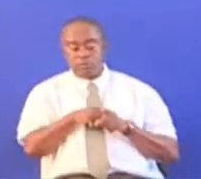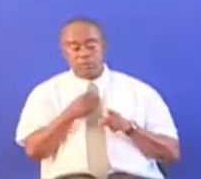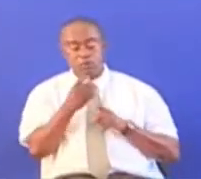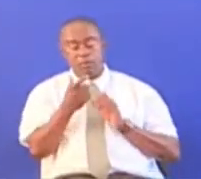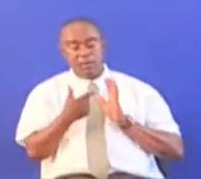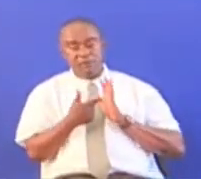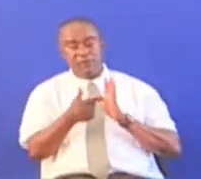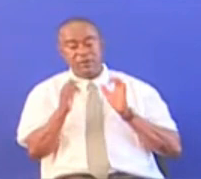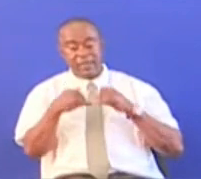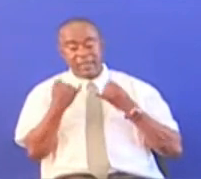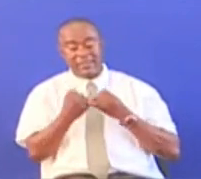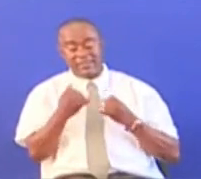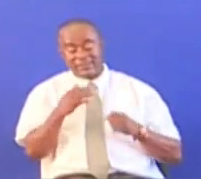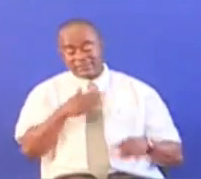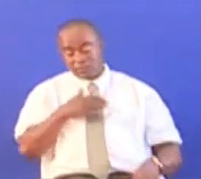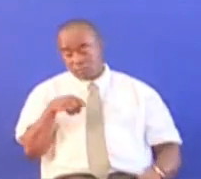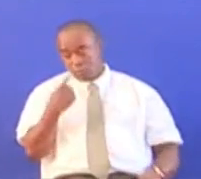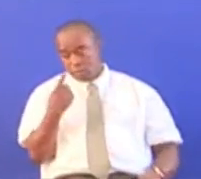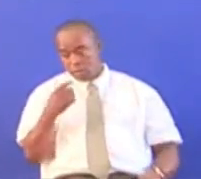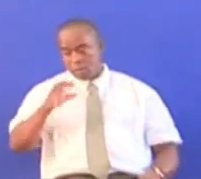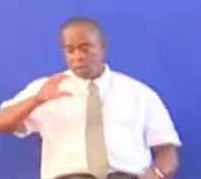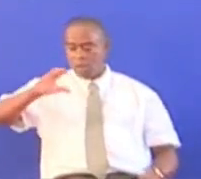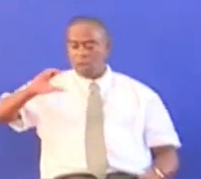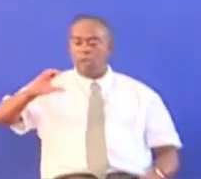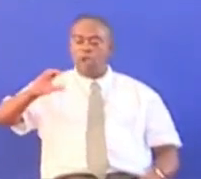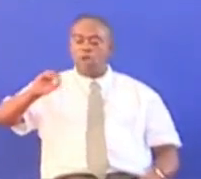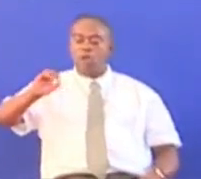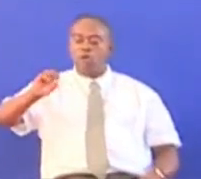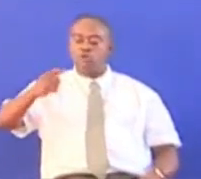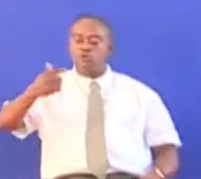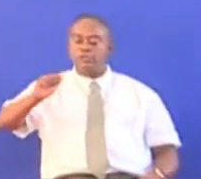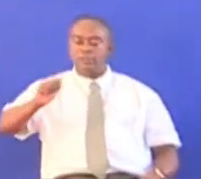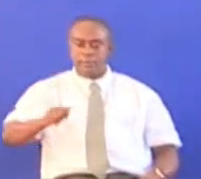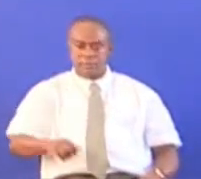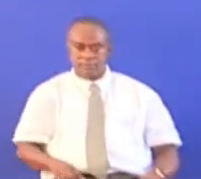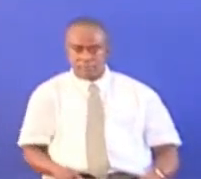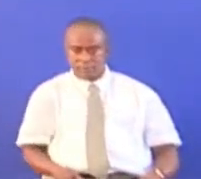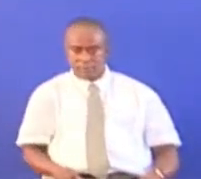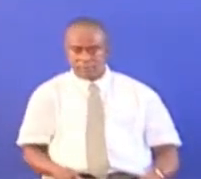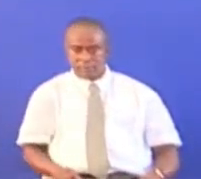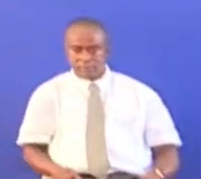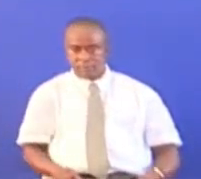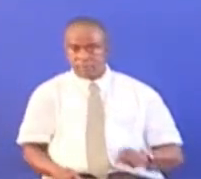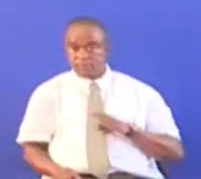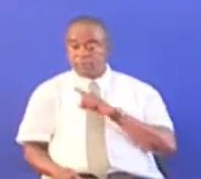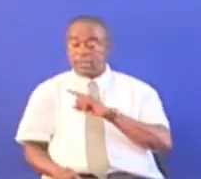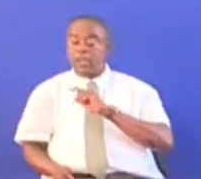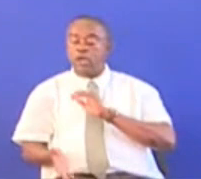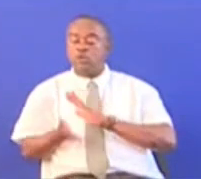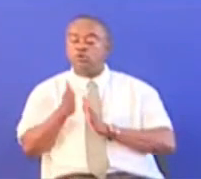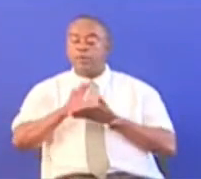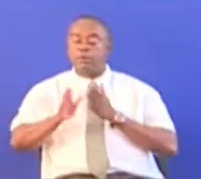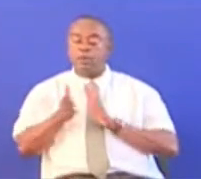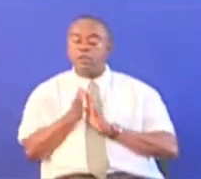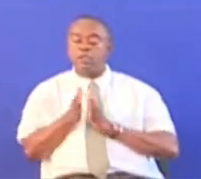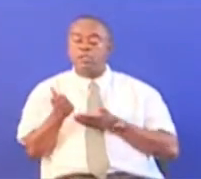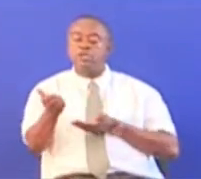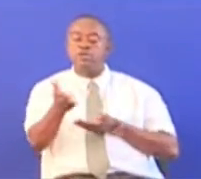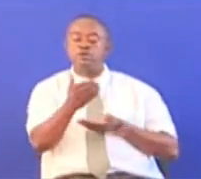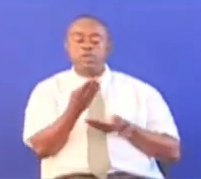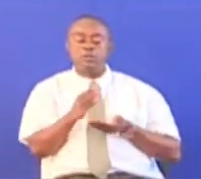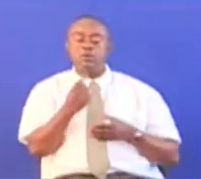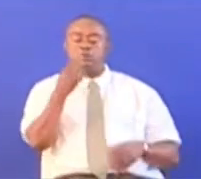wa taasisi yetu moja tu, Kosota. Kosota tulikuwa tumekubaliana kwamba itakusanya jumla ya shilingi